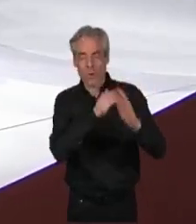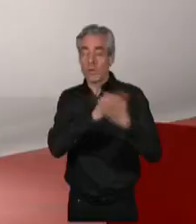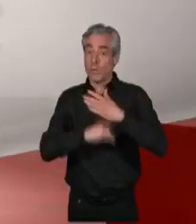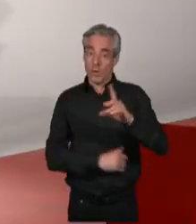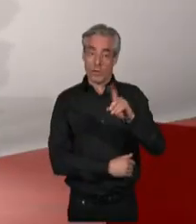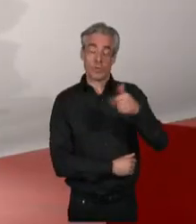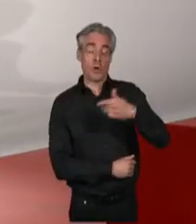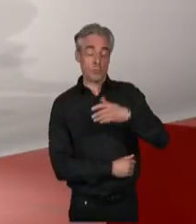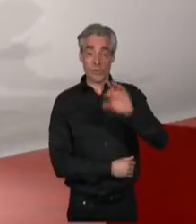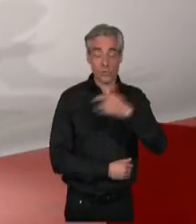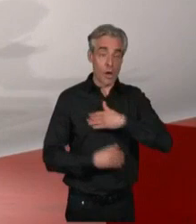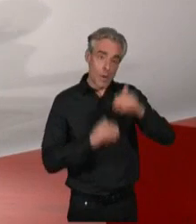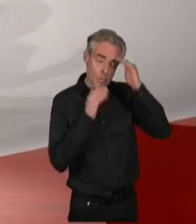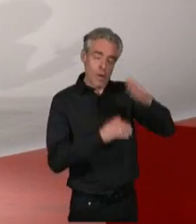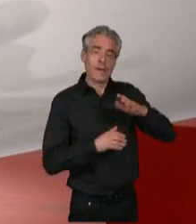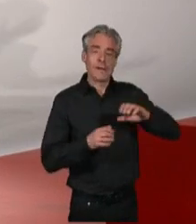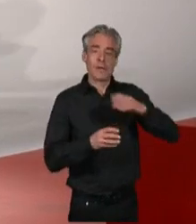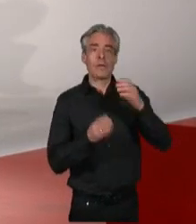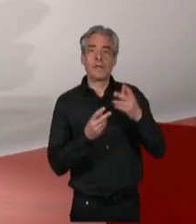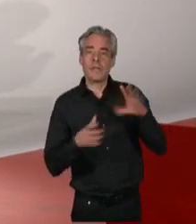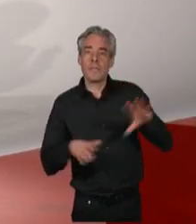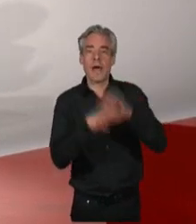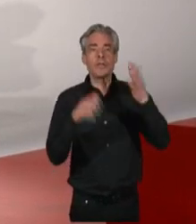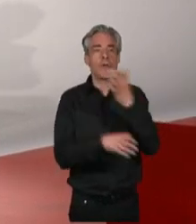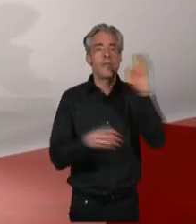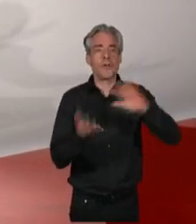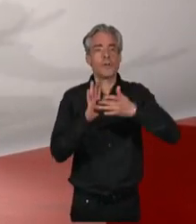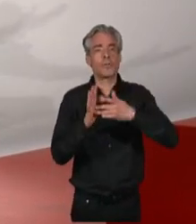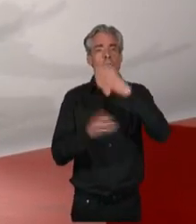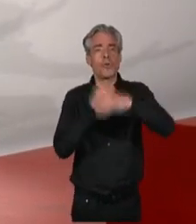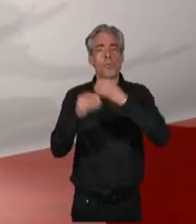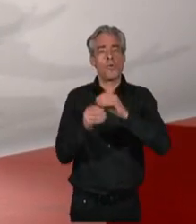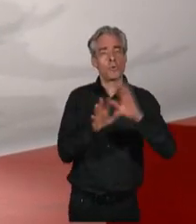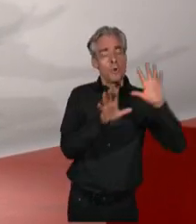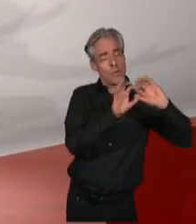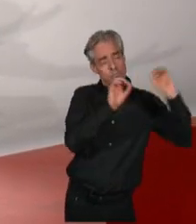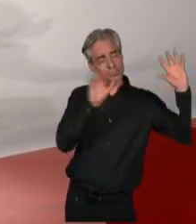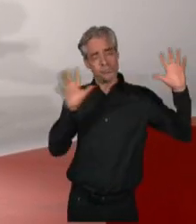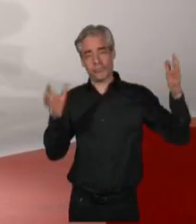mon cœur, qui font rayonner la France sur tous les océans.